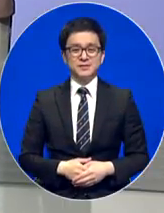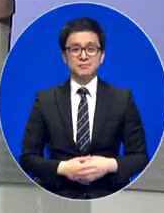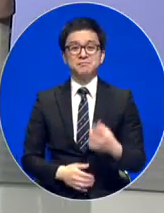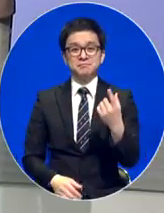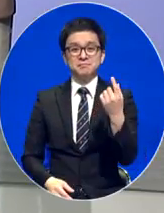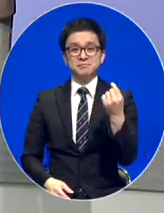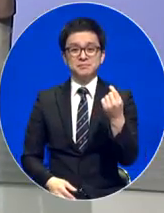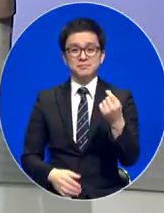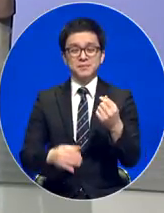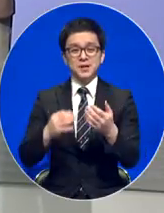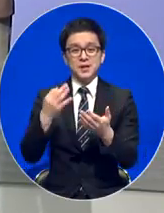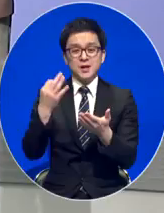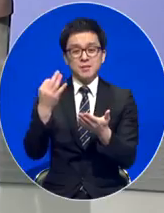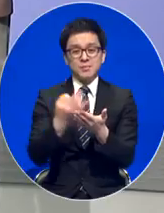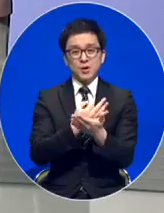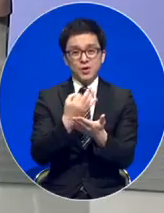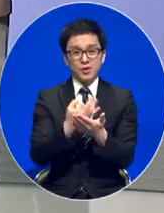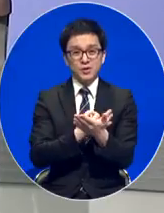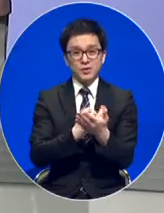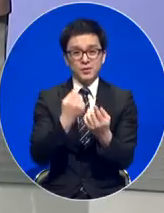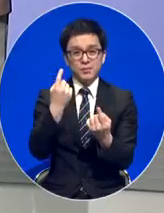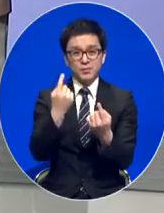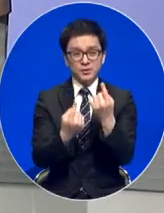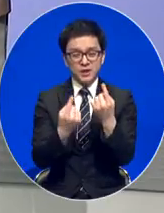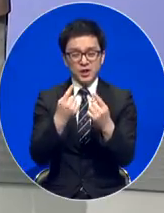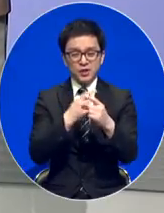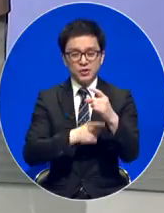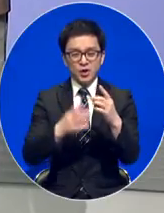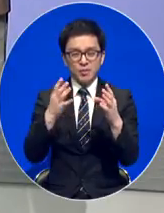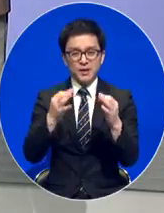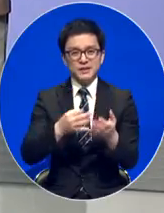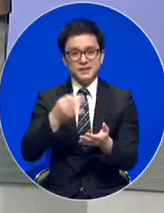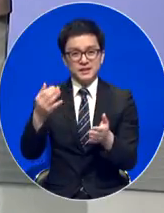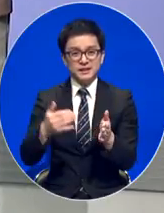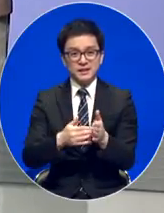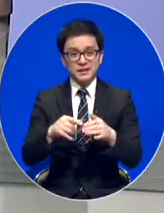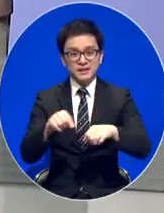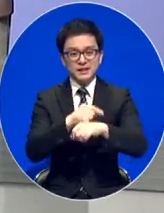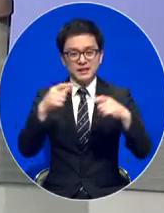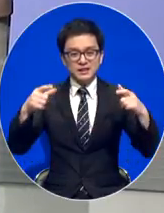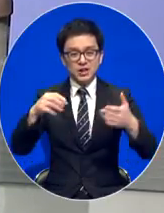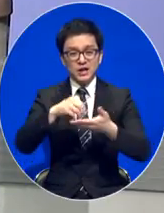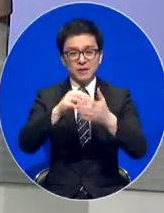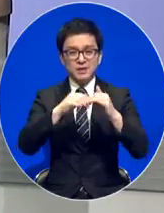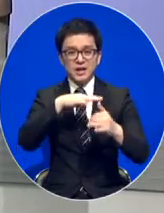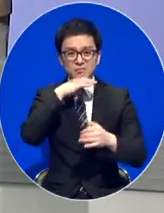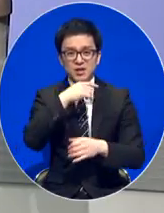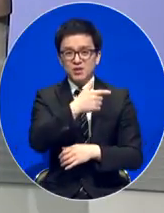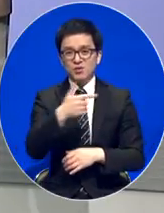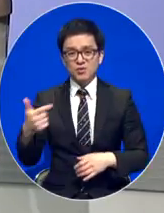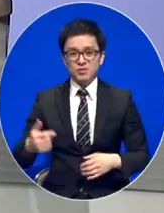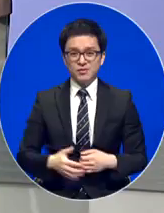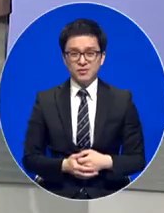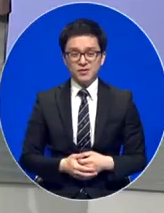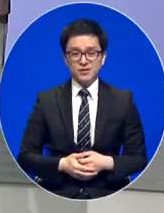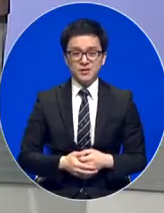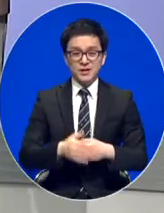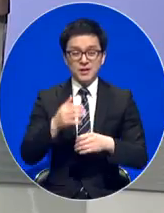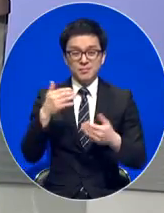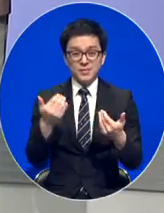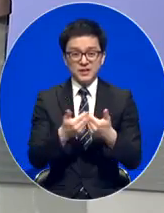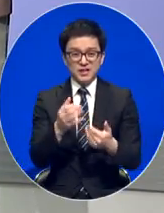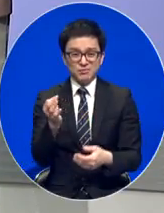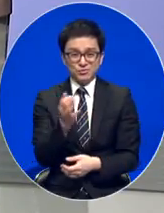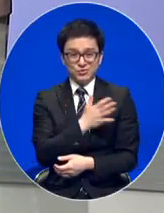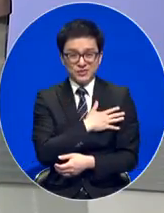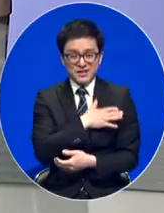네, 맞습니다. 버는 것에 비해서 너무 많이 낸다. 특히 지역 가입자들이 체감하는 불만이었고요.